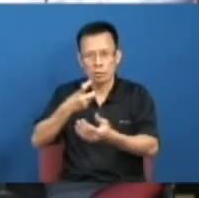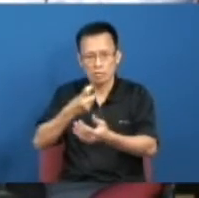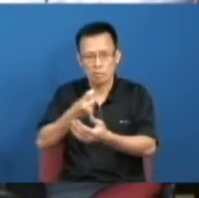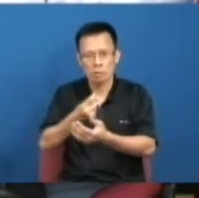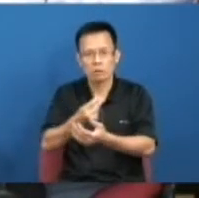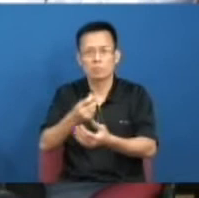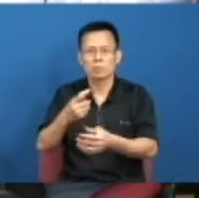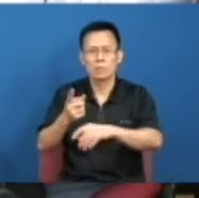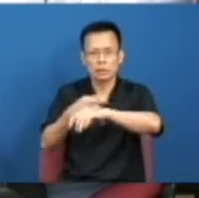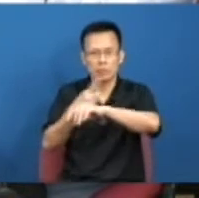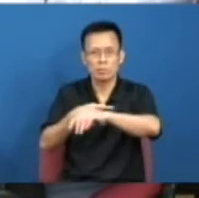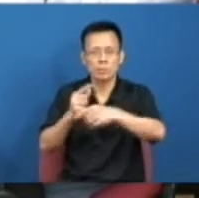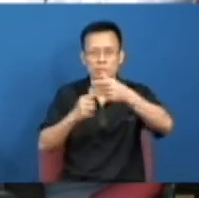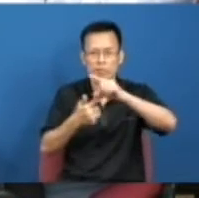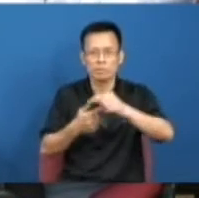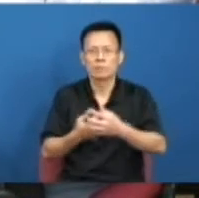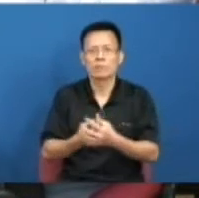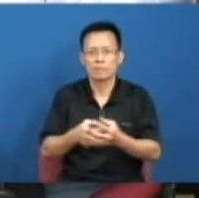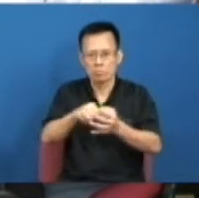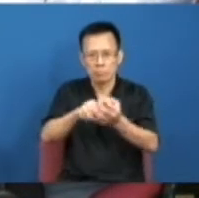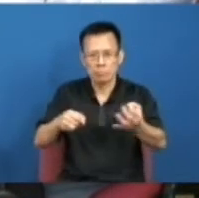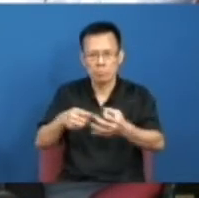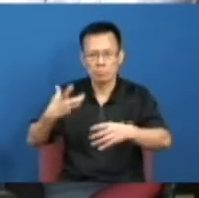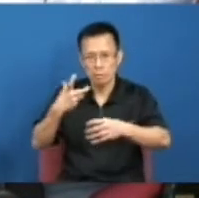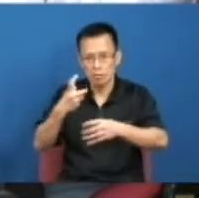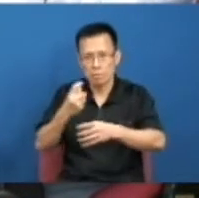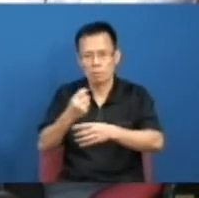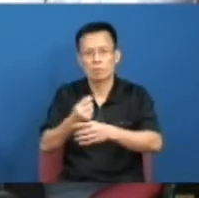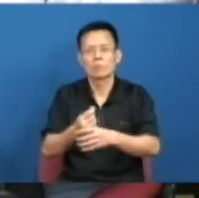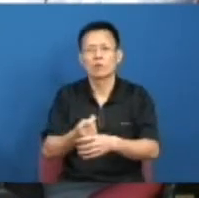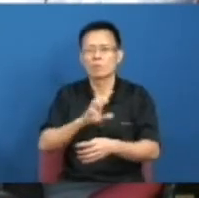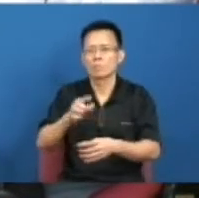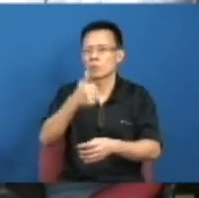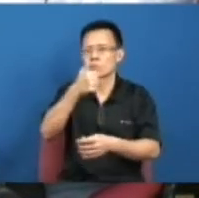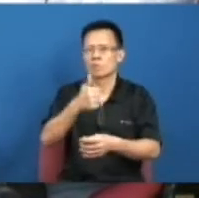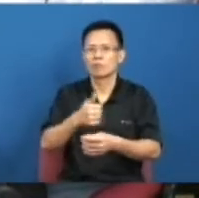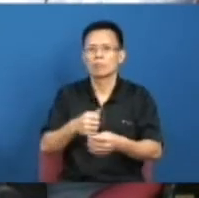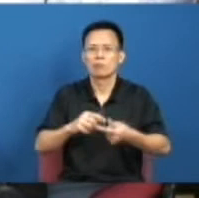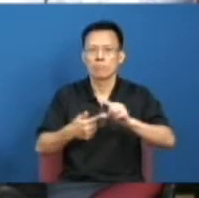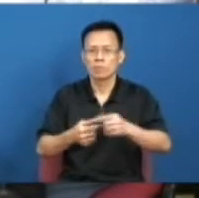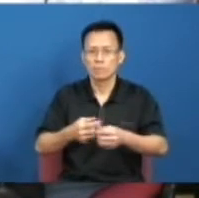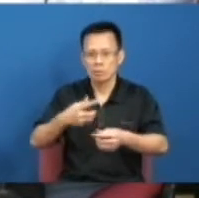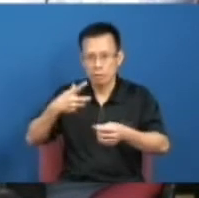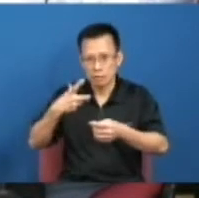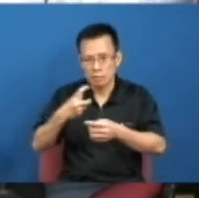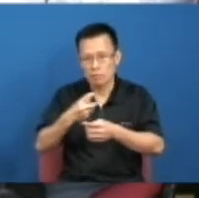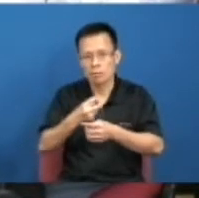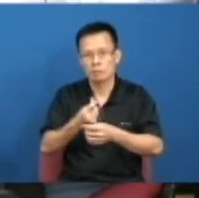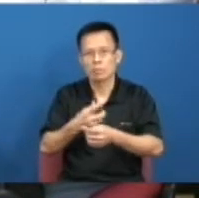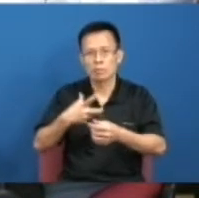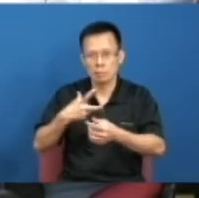嗯， 即係唔係一個好方法。通常打針用打針呢個方法咧，就係